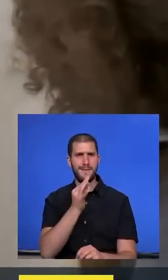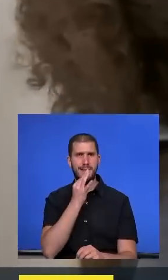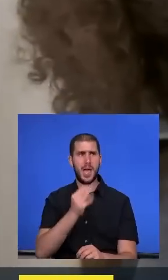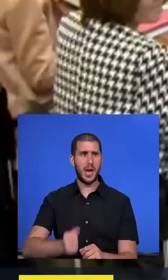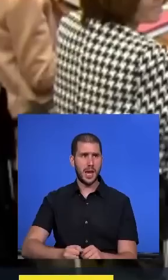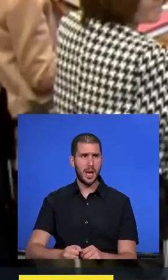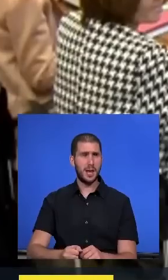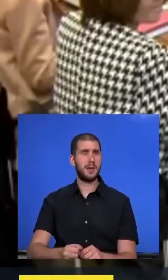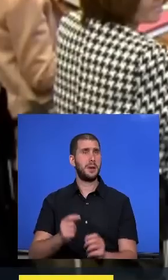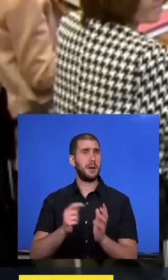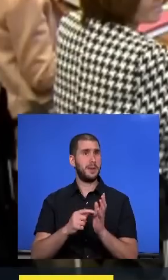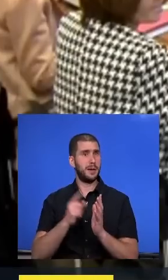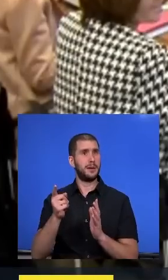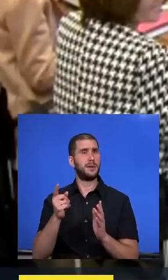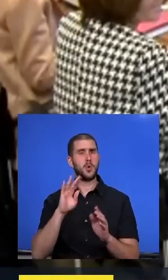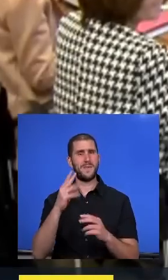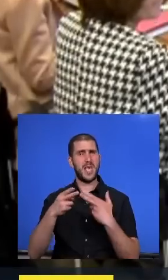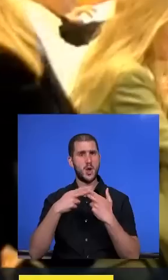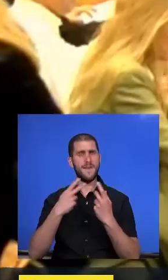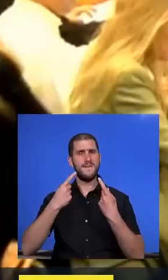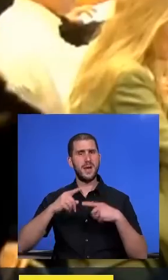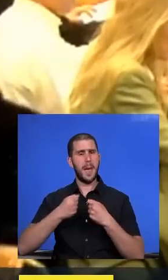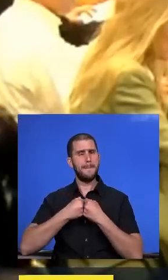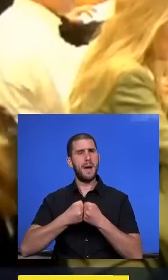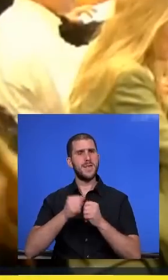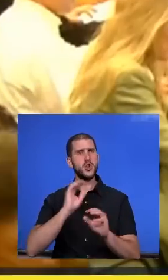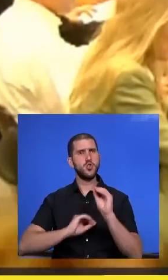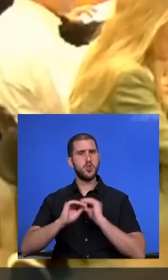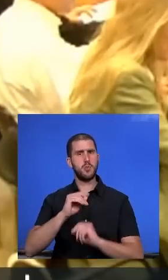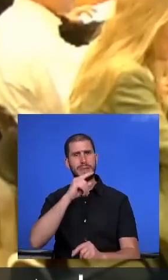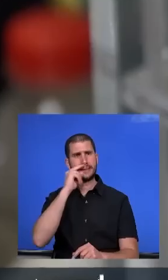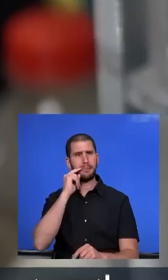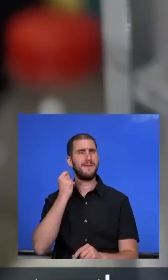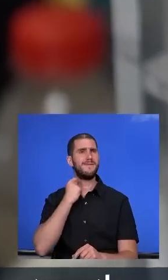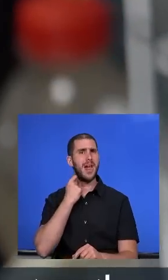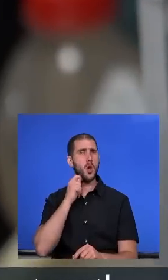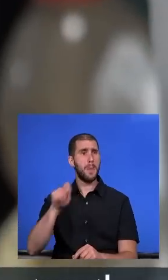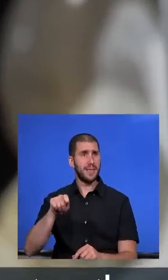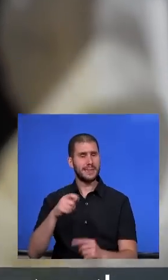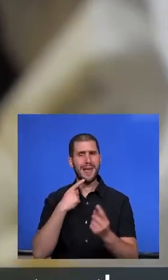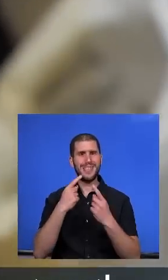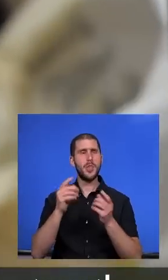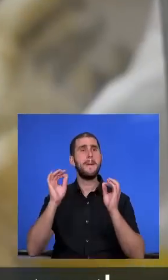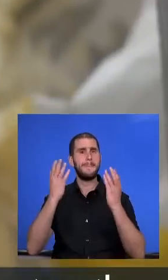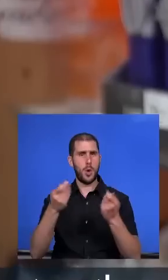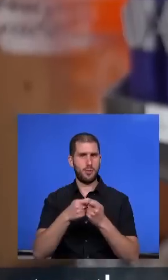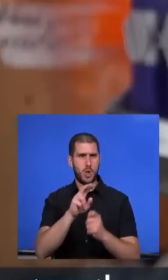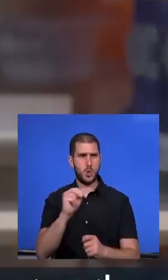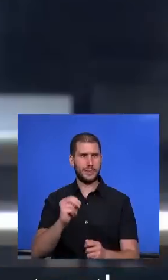לאור קריאתם תתכנס ברביעי הוועדה למאבק בשימוש בסמים ואלכוהול בכנסת לדיון מיוחד בנושא.